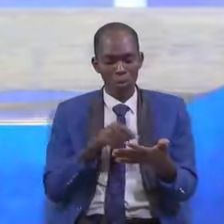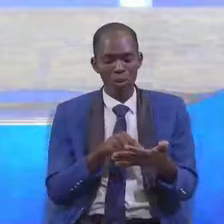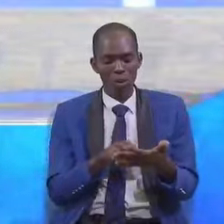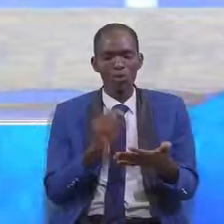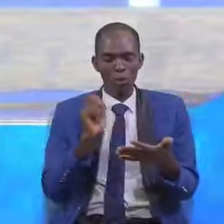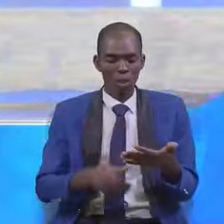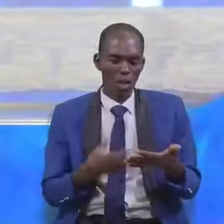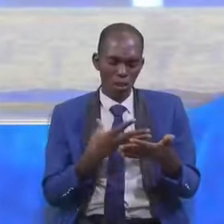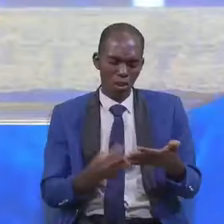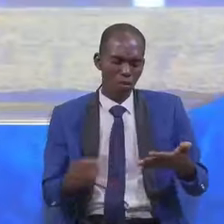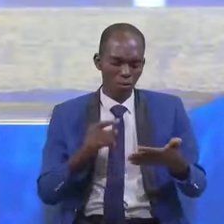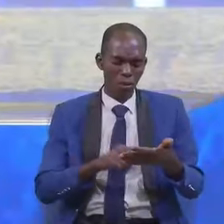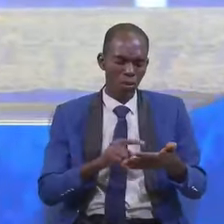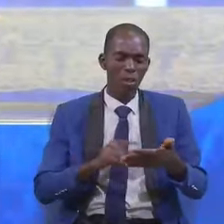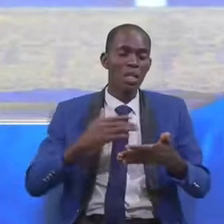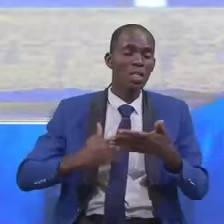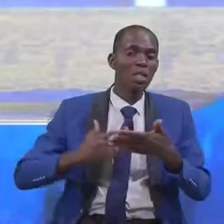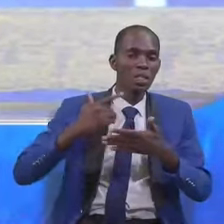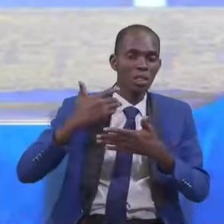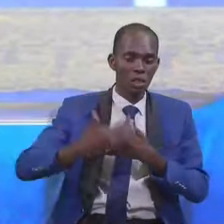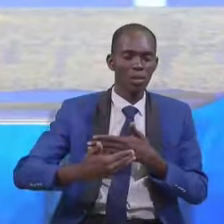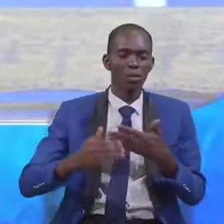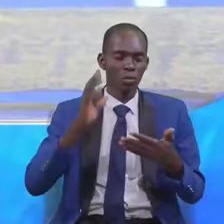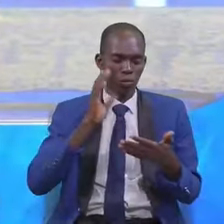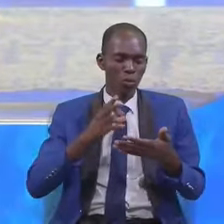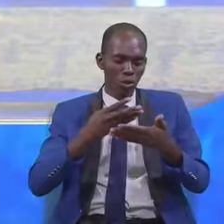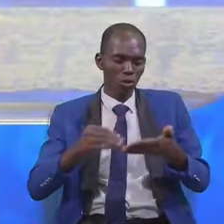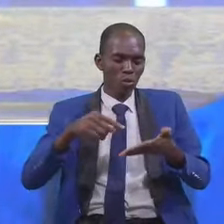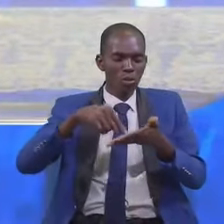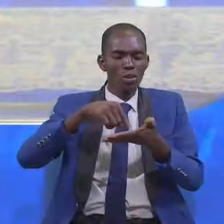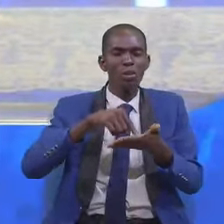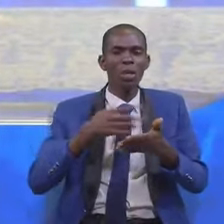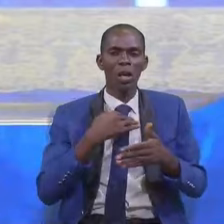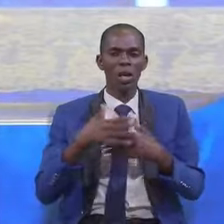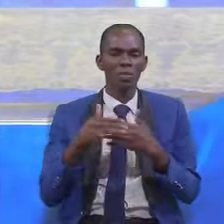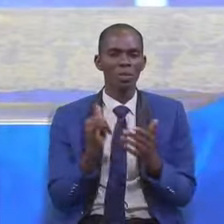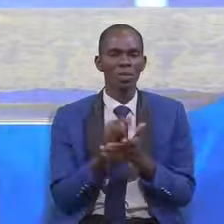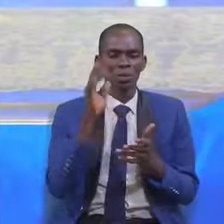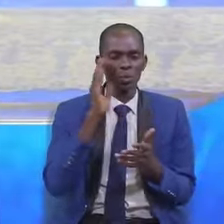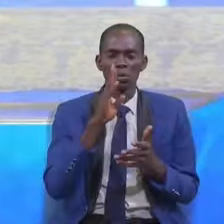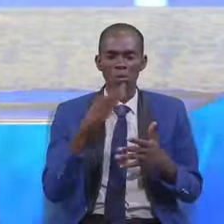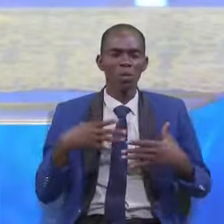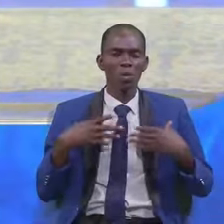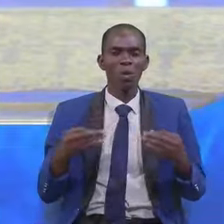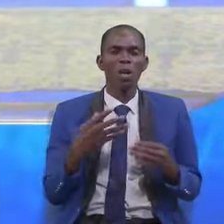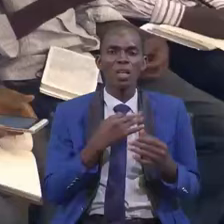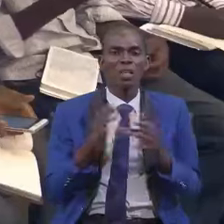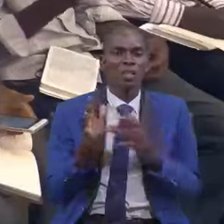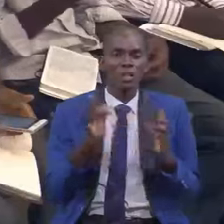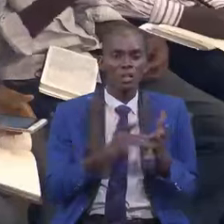Alors il vous a soigné et voilà, vous êtes guéri. Et docteur Jésus vous guérira ce